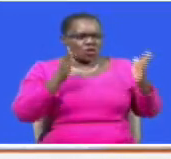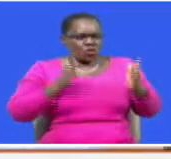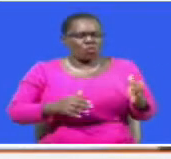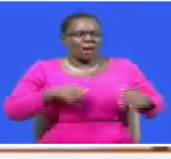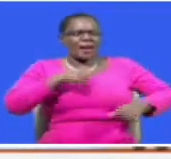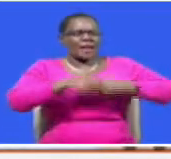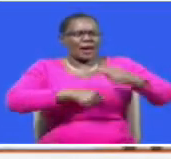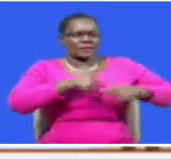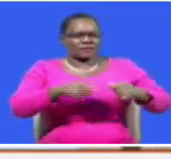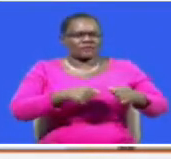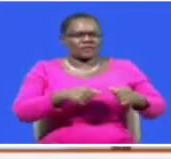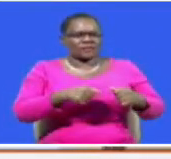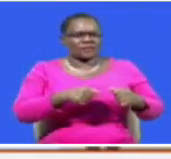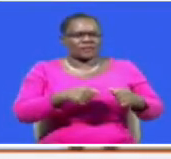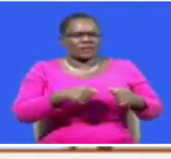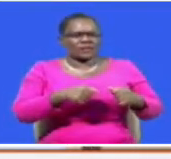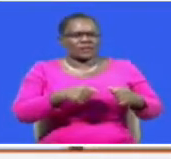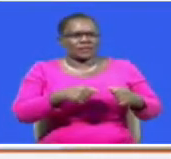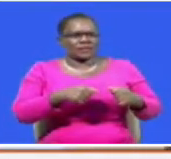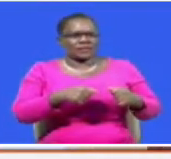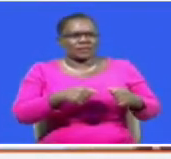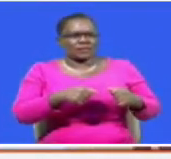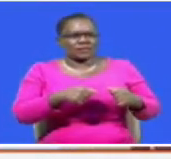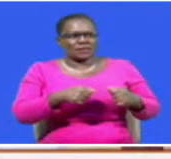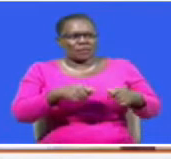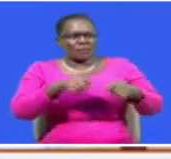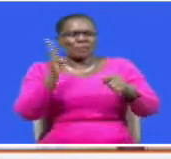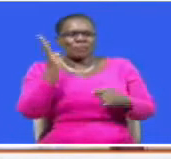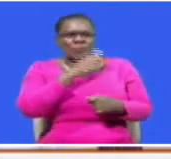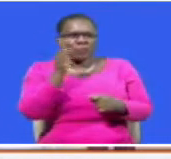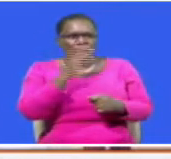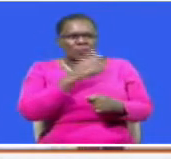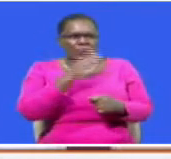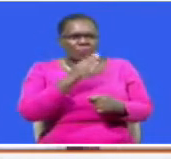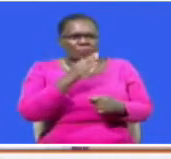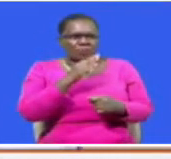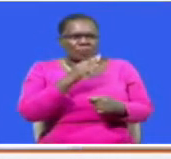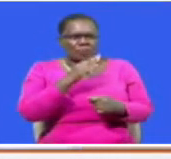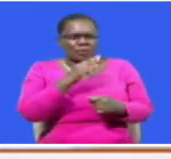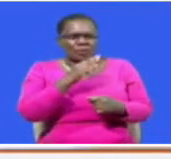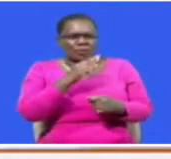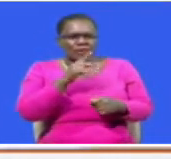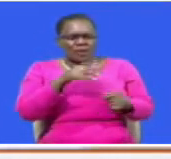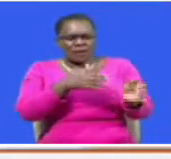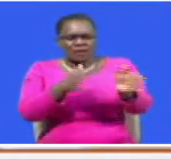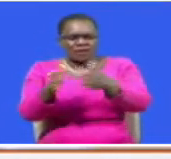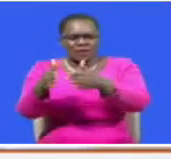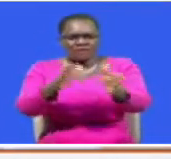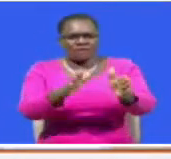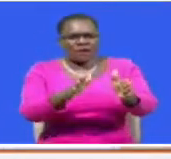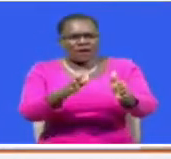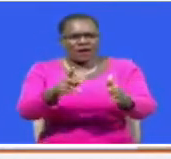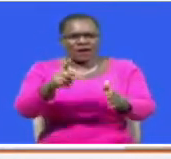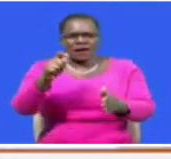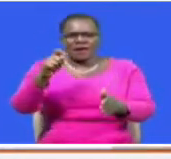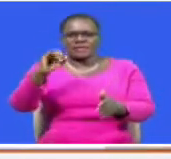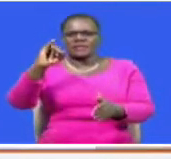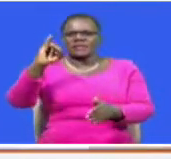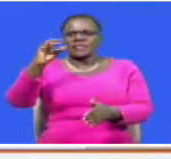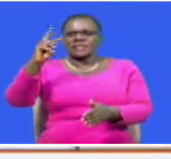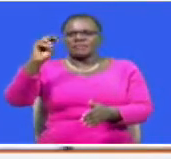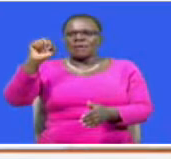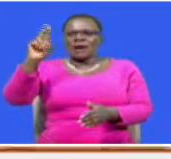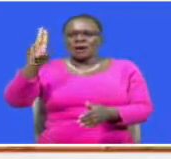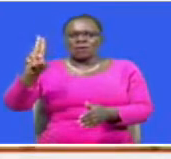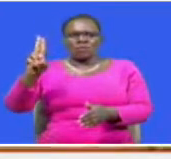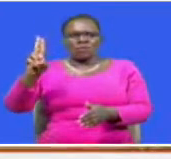activity, whereby we have cultivated up to riparian land. So a river like Livatimao, which is so huge, it